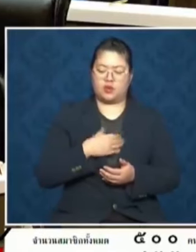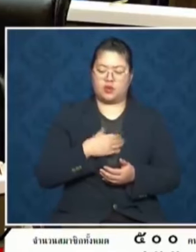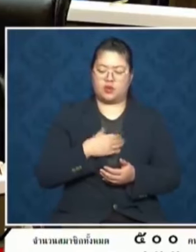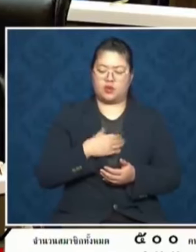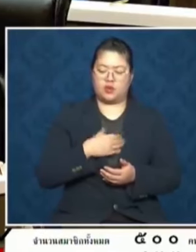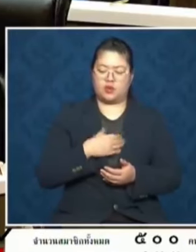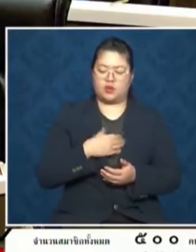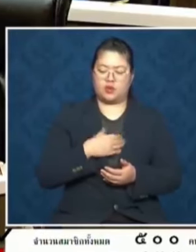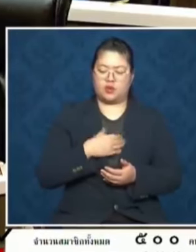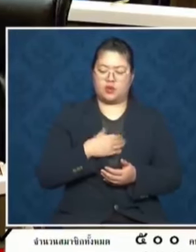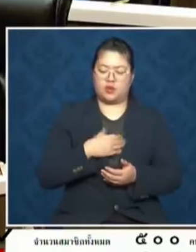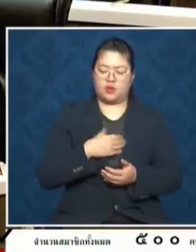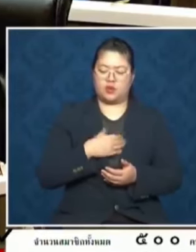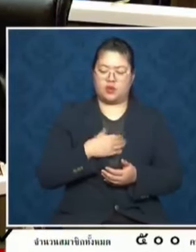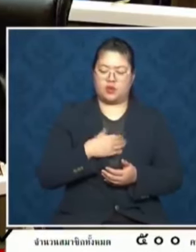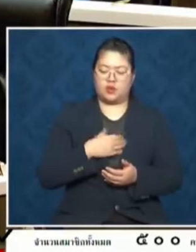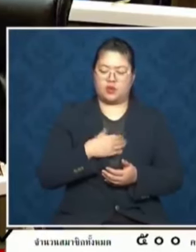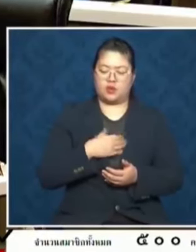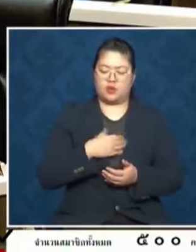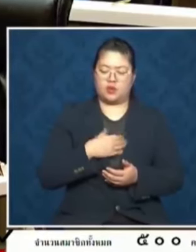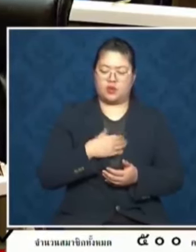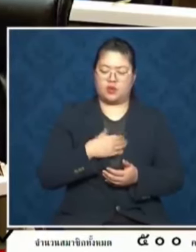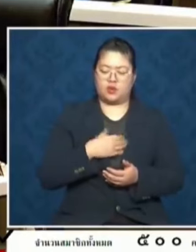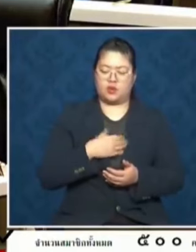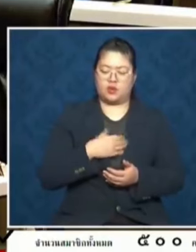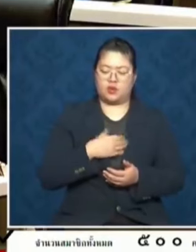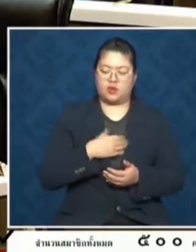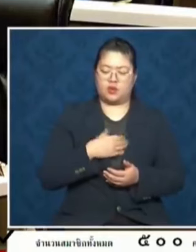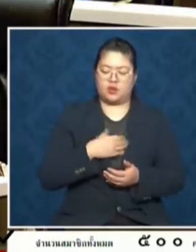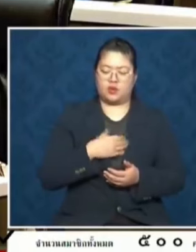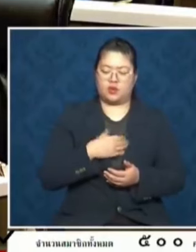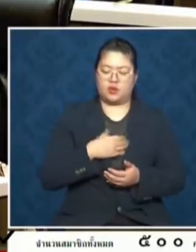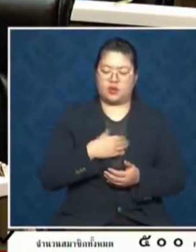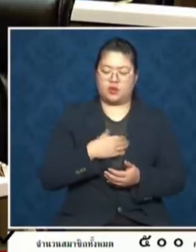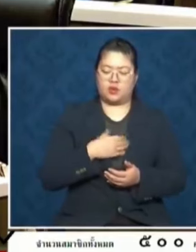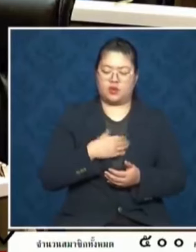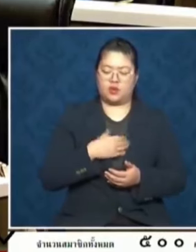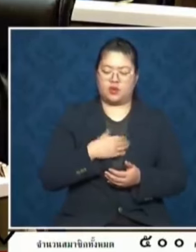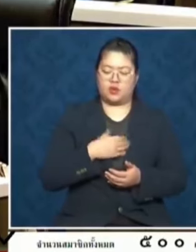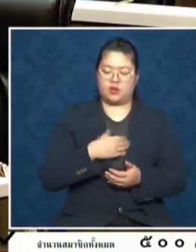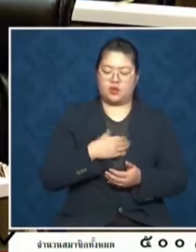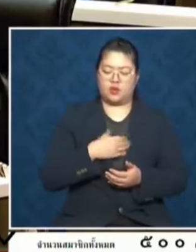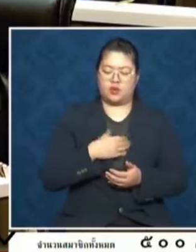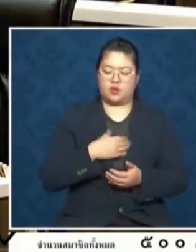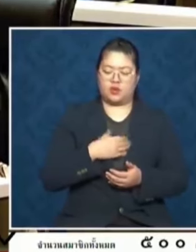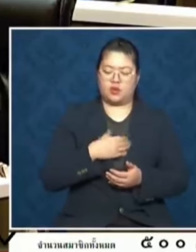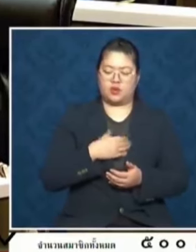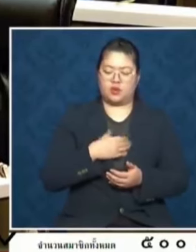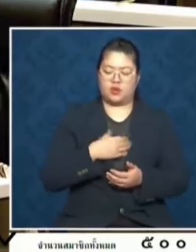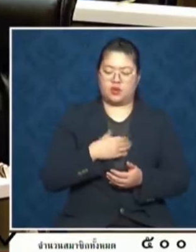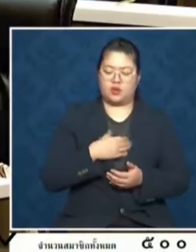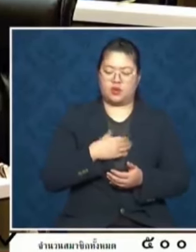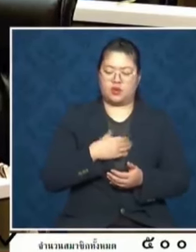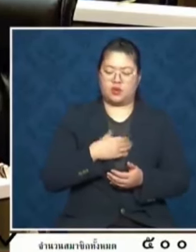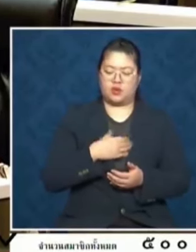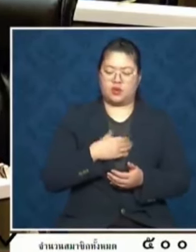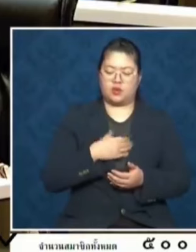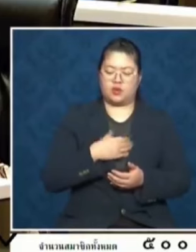ครับท่านประธานได้แค่16คะแนนแต่ผมจะพักเอาไว้ก่อนเพราะมันเป็นอีกเรื่องที่ต้องว่ากันยาวและไม่เกี่ยวกับย